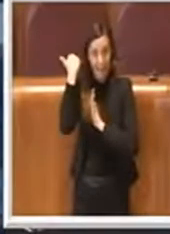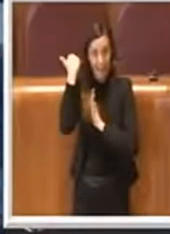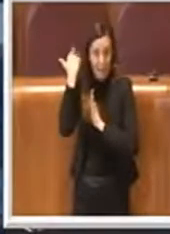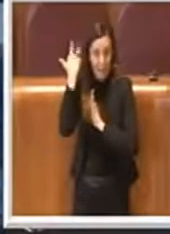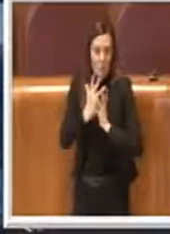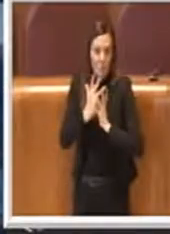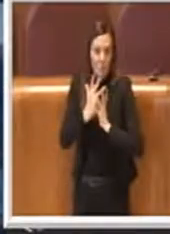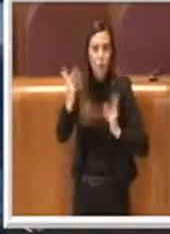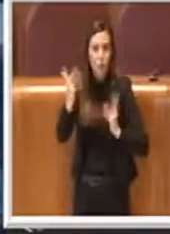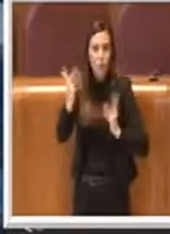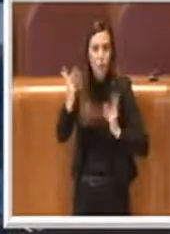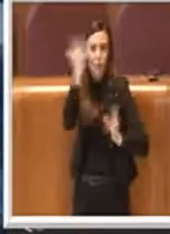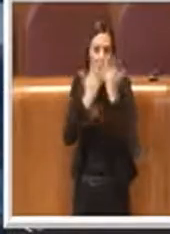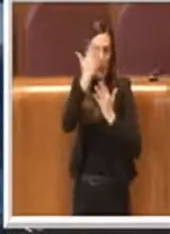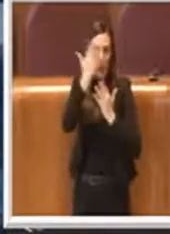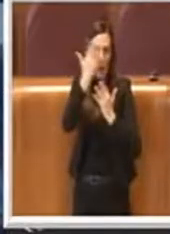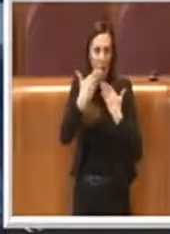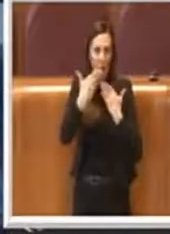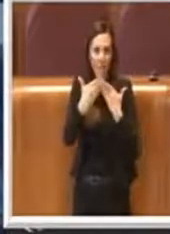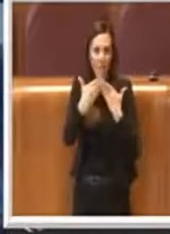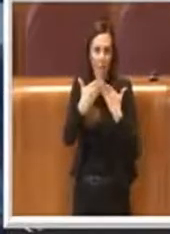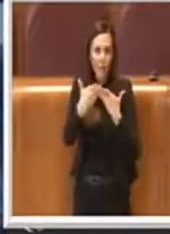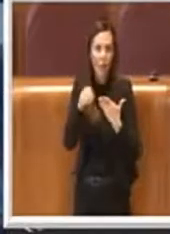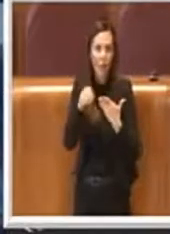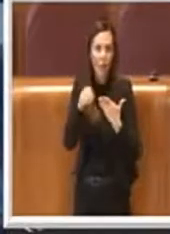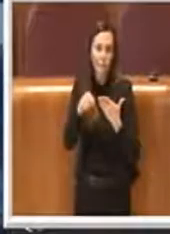parte dei pareri favorevoli degli uffici grazie presidente